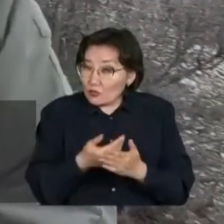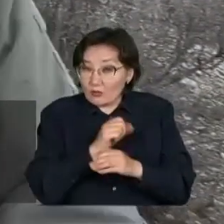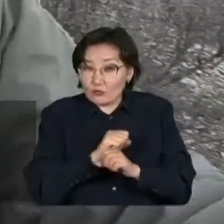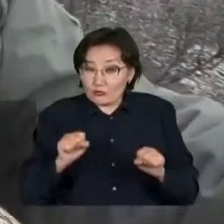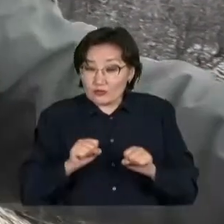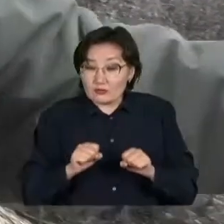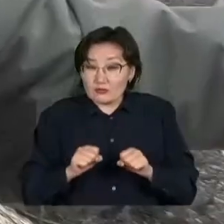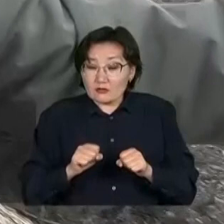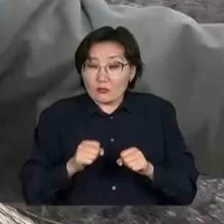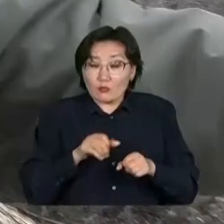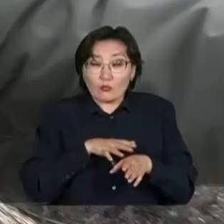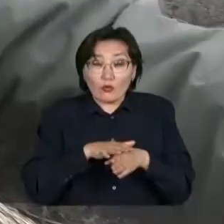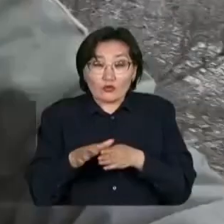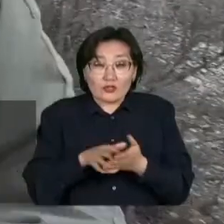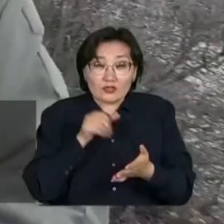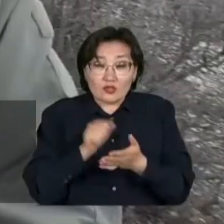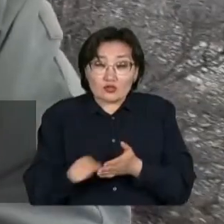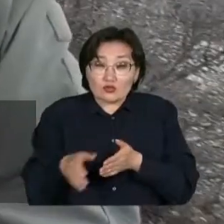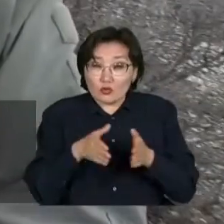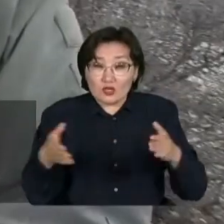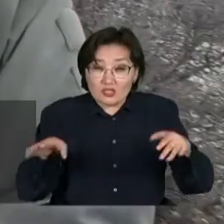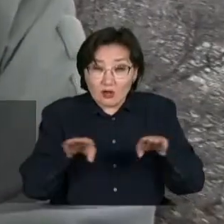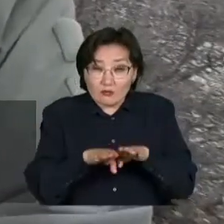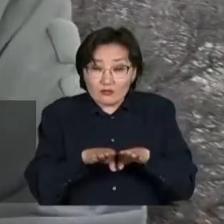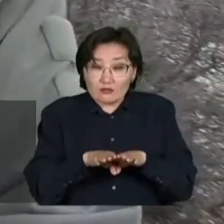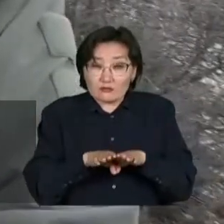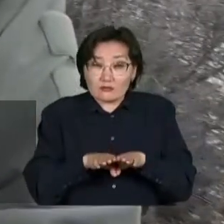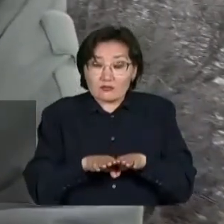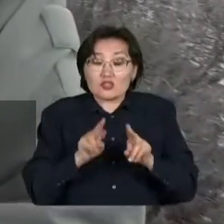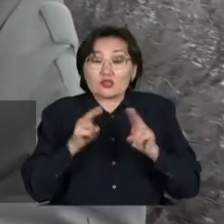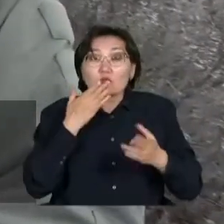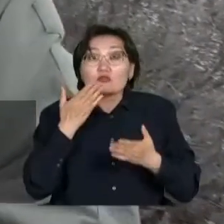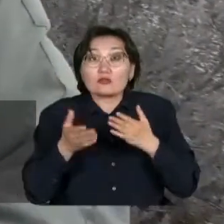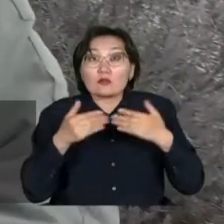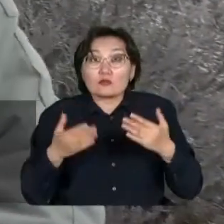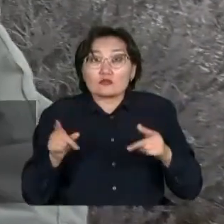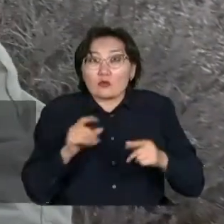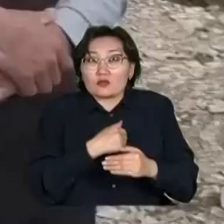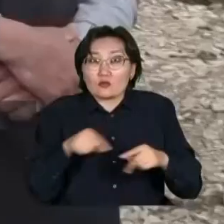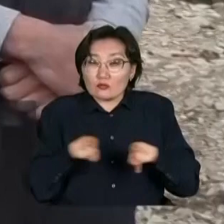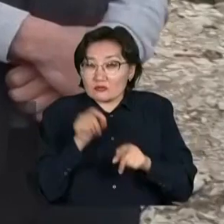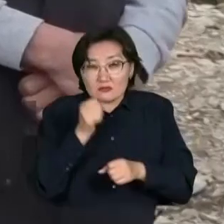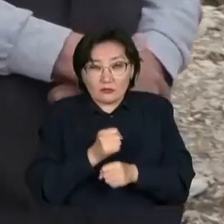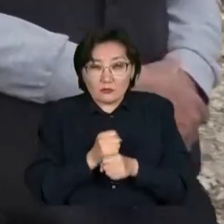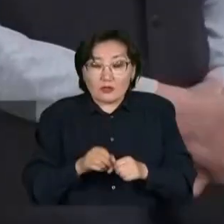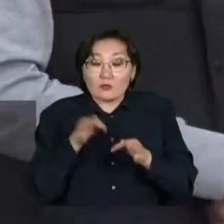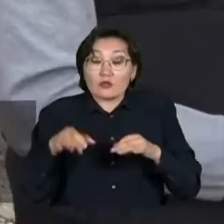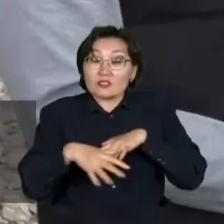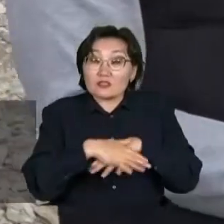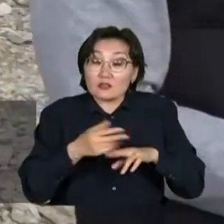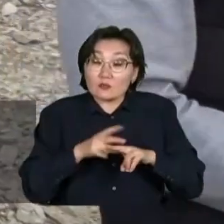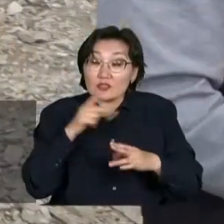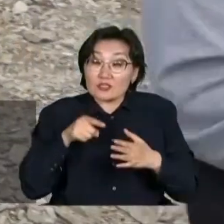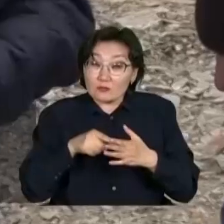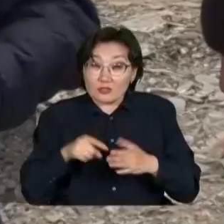жерді бытшын шығарып қазып кеткен, жолды жауып кеткен. Ешкімнен сұрамаған ойларына келгендерін жасап жатыр. Өңір тұрғындары аталған